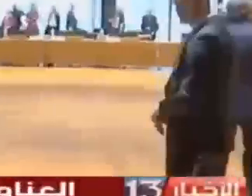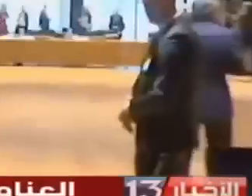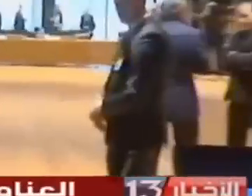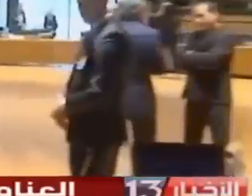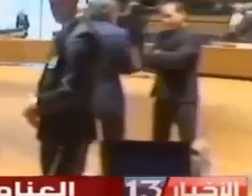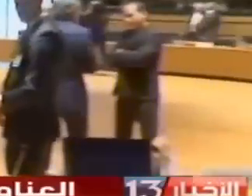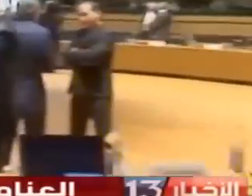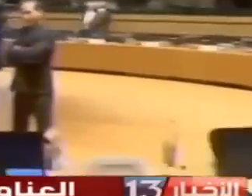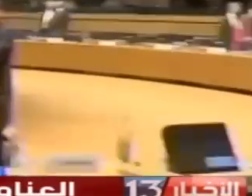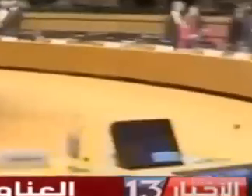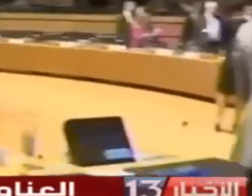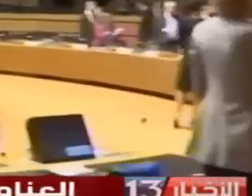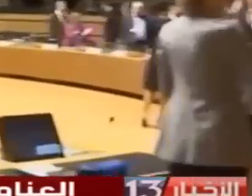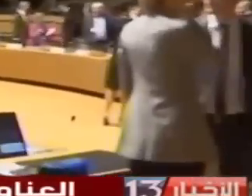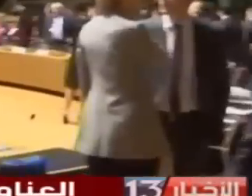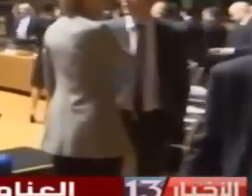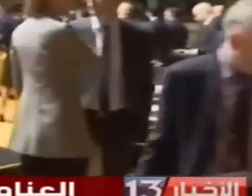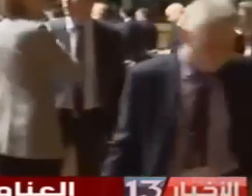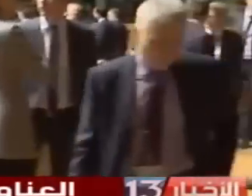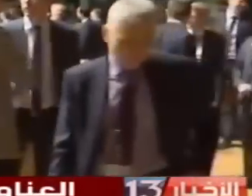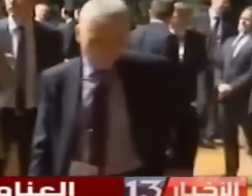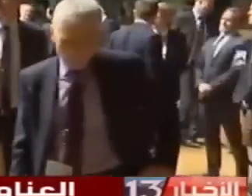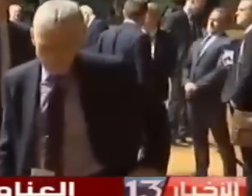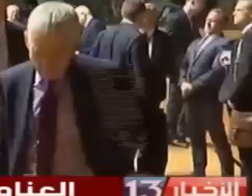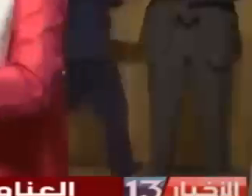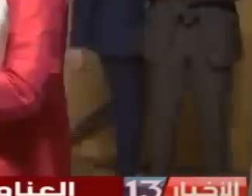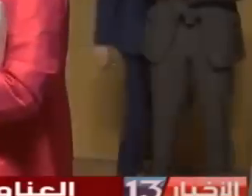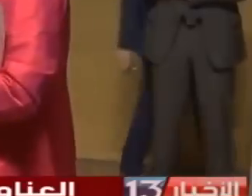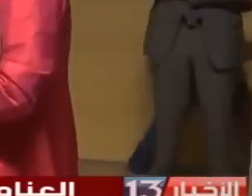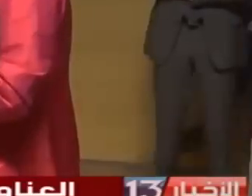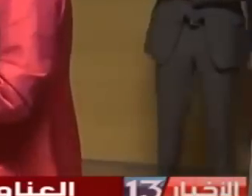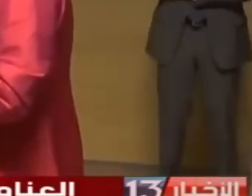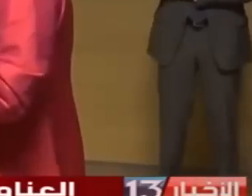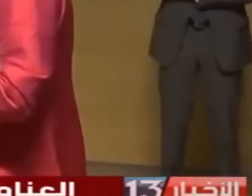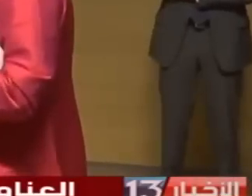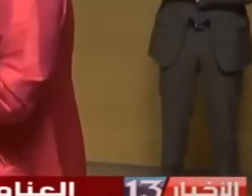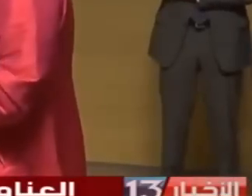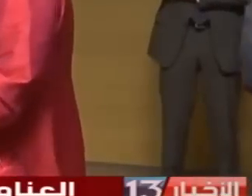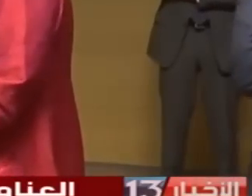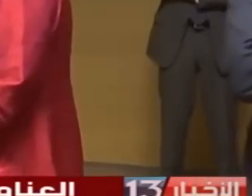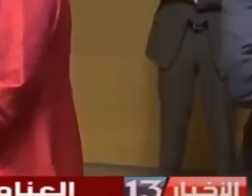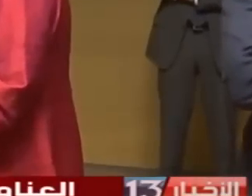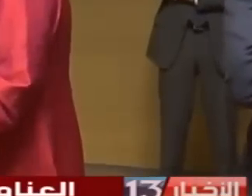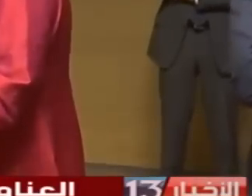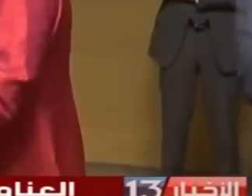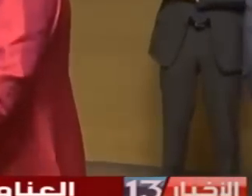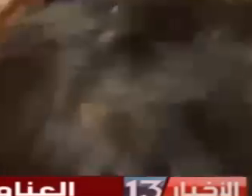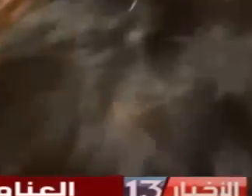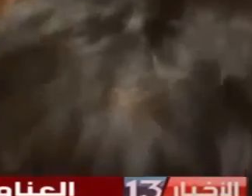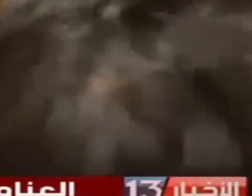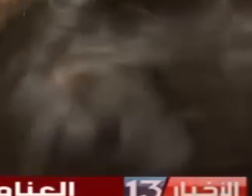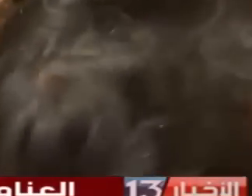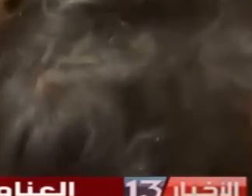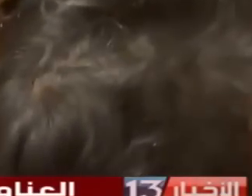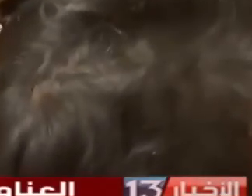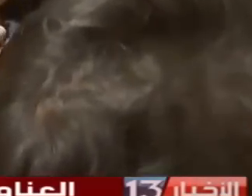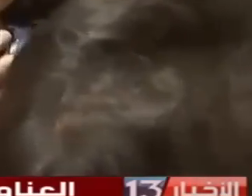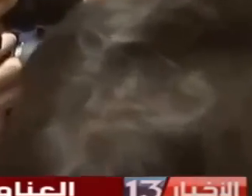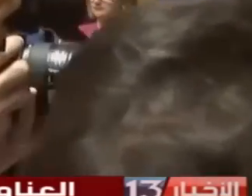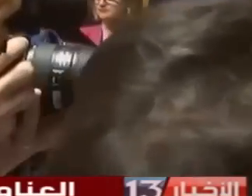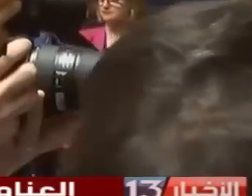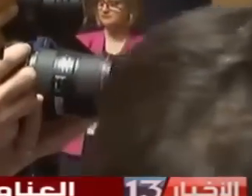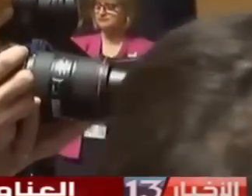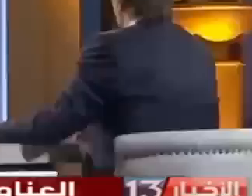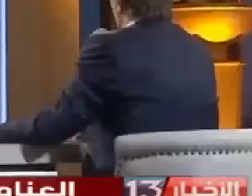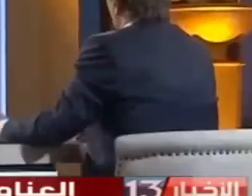وزراء خارجيه الاتحاد الاوروبي يدعون طهران وموسكو الى الضغط على دمشق واتر ان يواجه دعوه مفهوم تاكيد